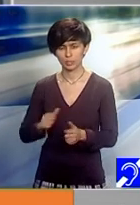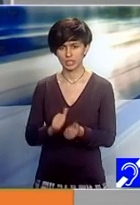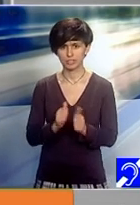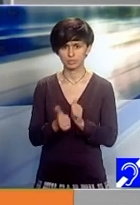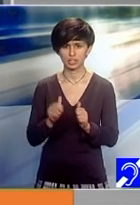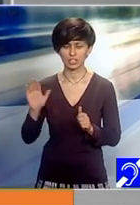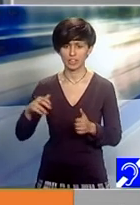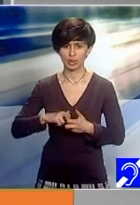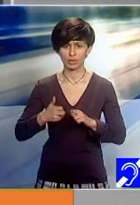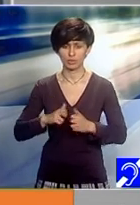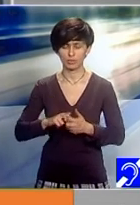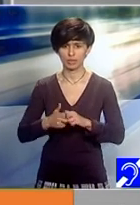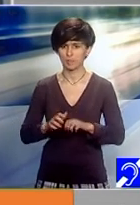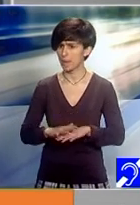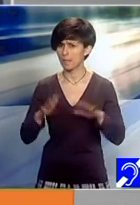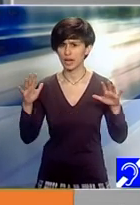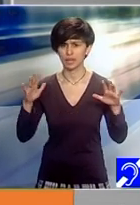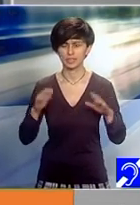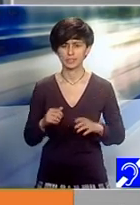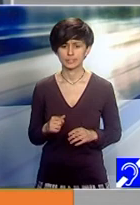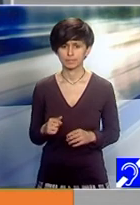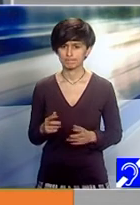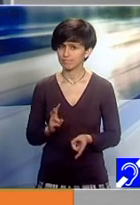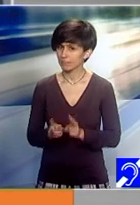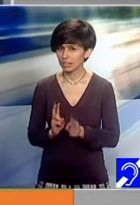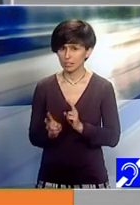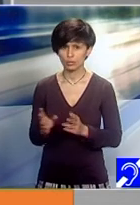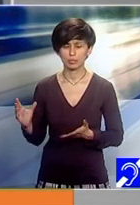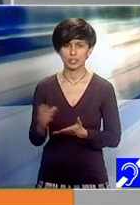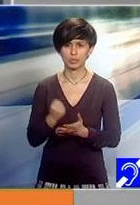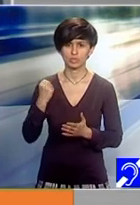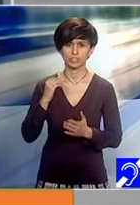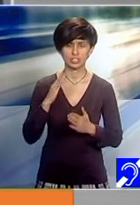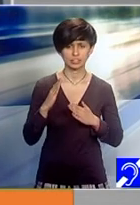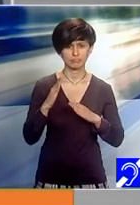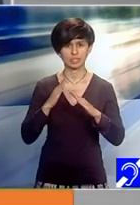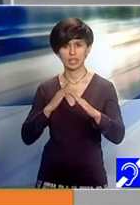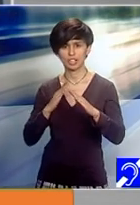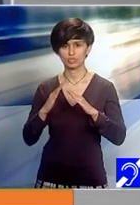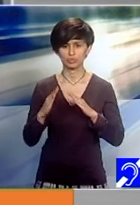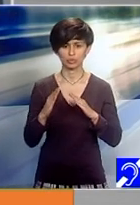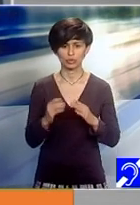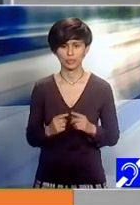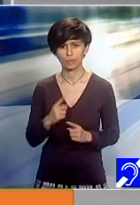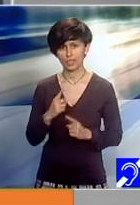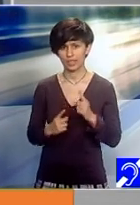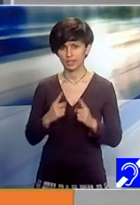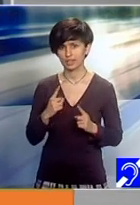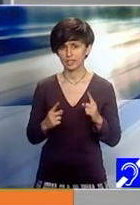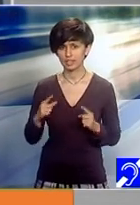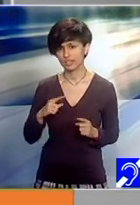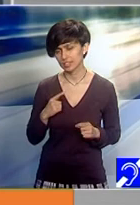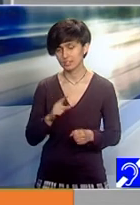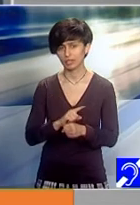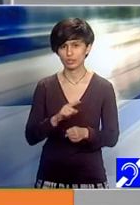și vedem ce s-a întâmplat cu gimnastica. Cum reușiți la judo, dacă este, știu eu, un pont, ca să zic așa,